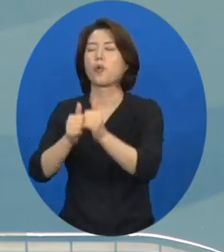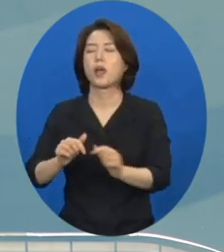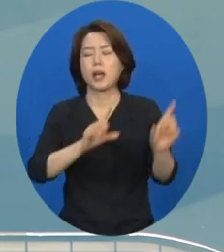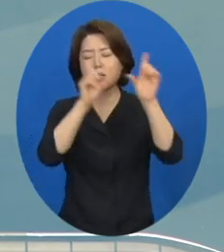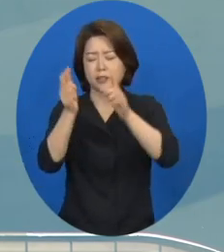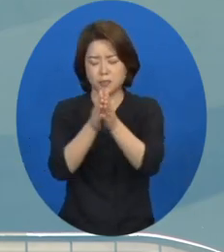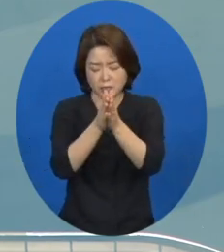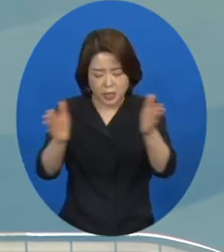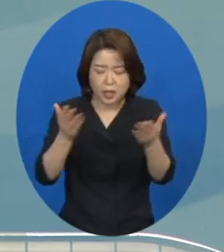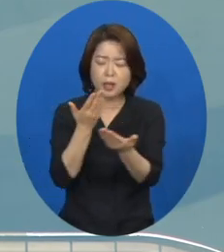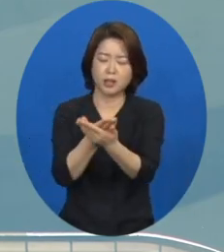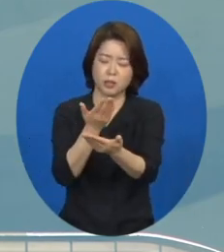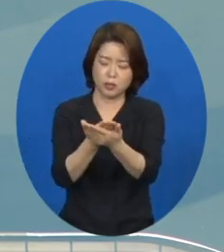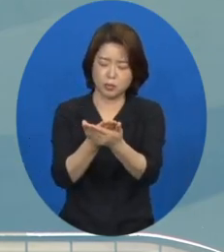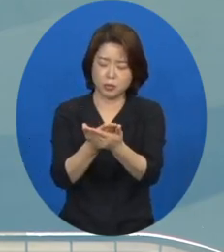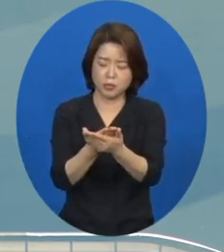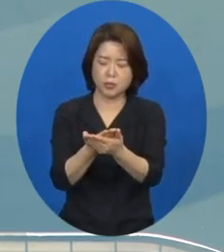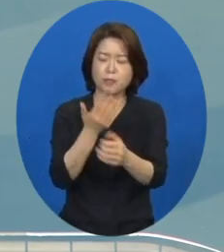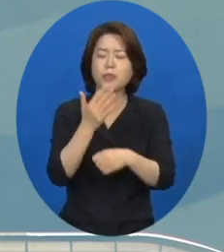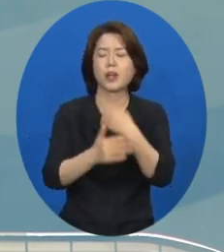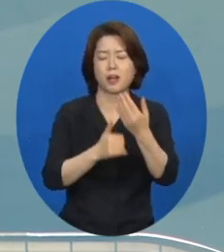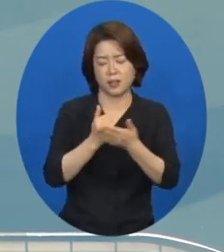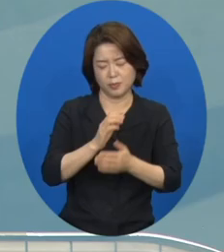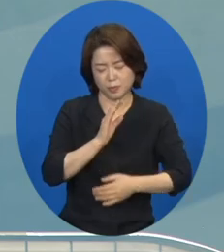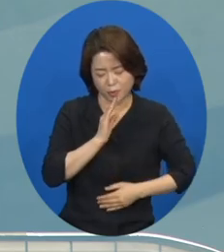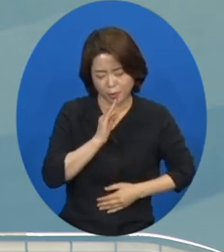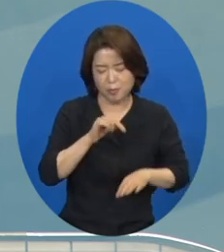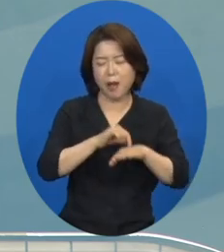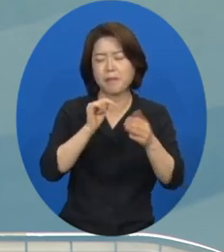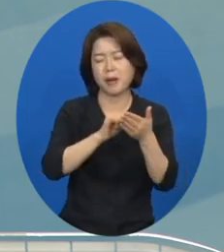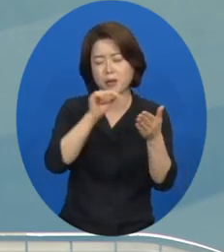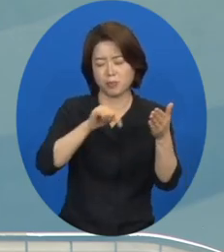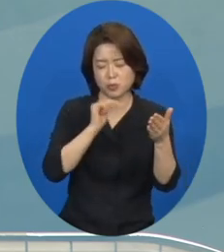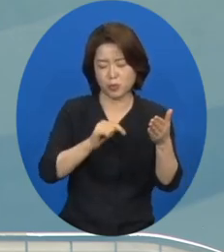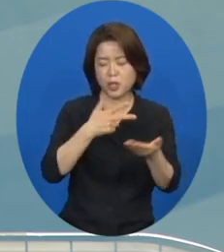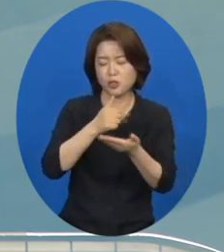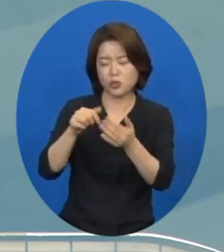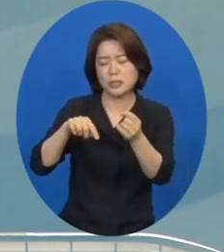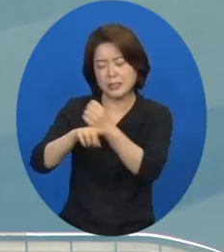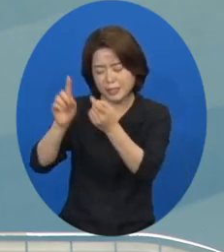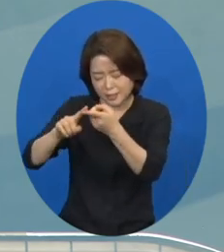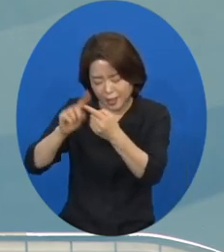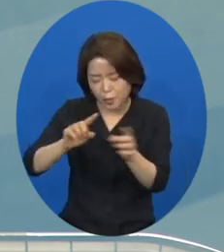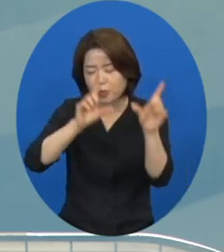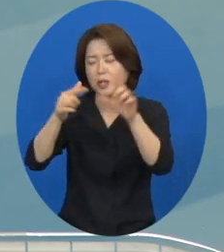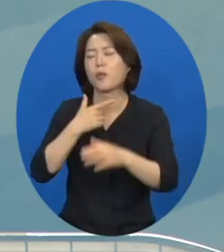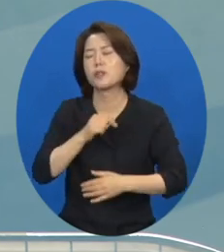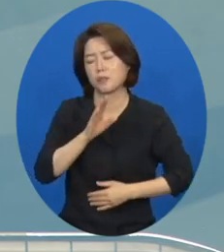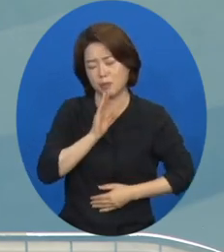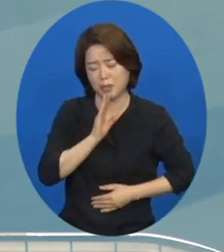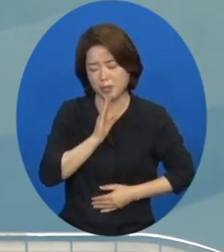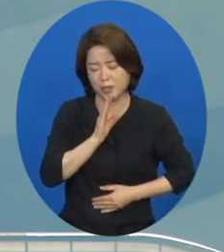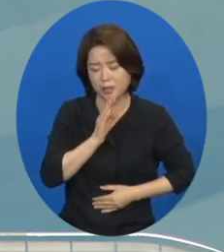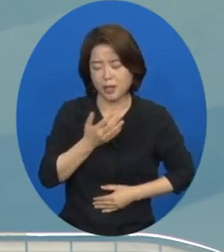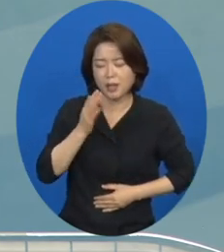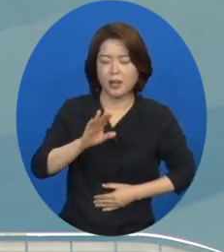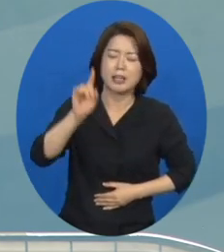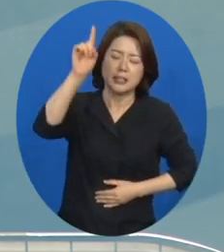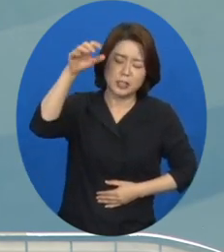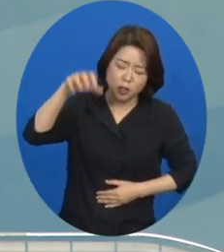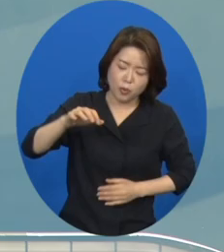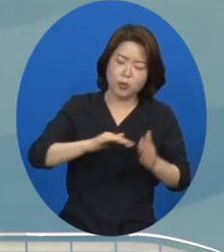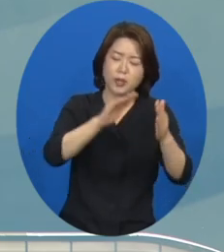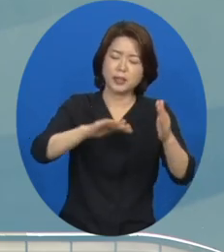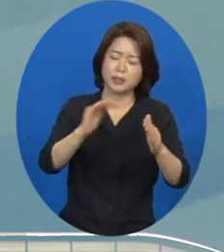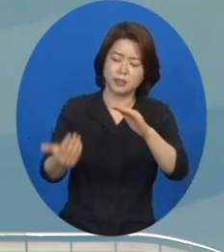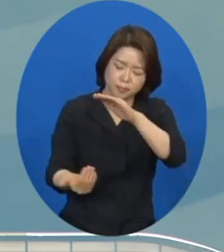시작하게 하소서 하나님 정말 마음으로는 주님의 뜻대로 살고 싶습니다 천국 같은 가정